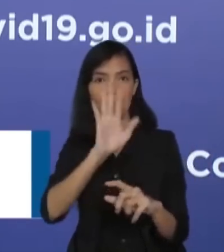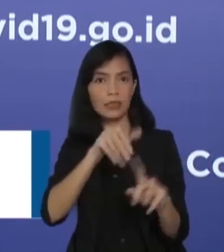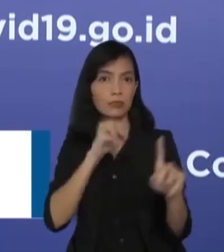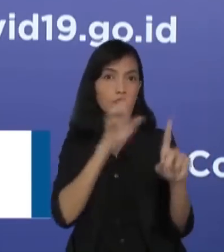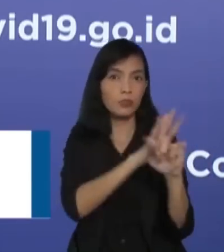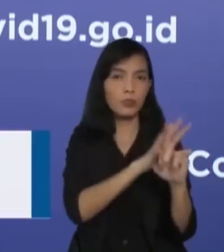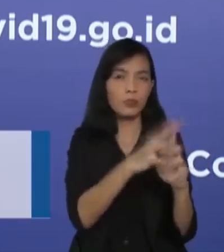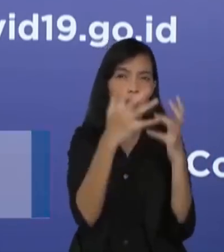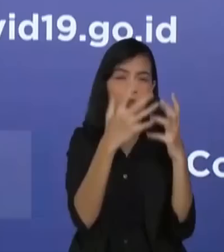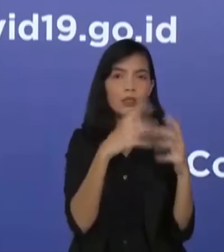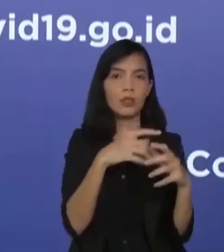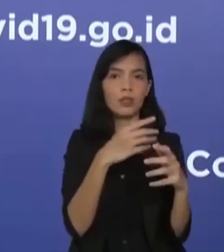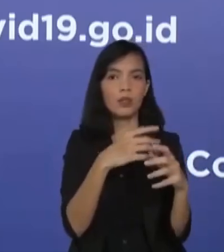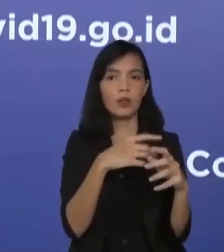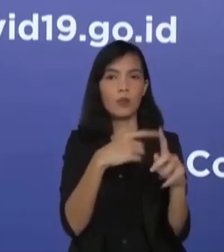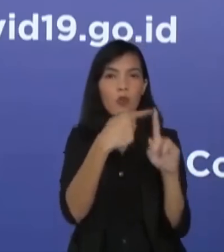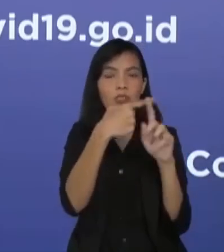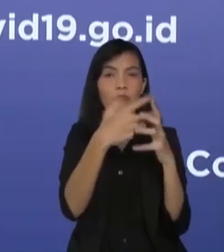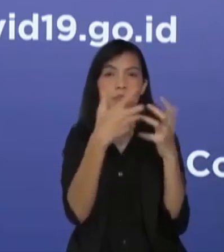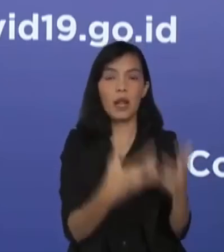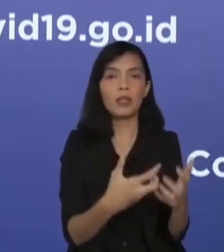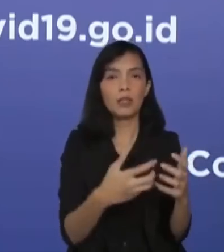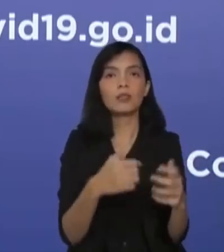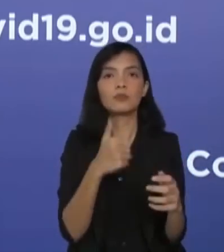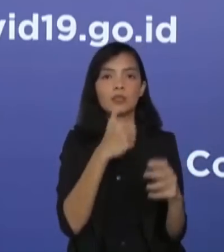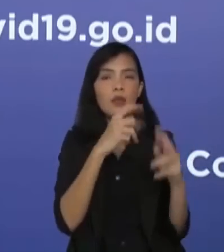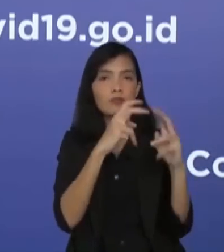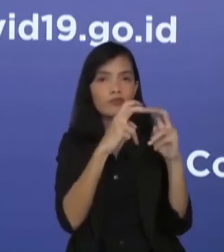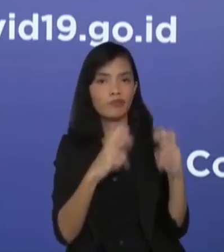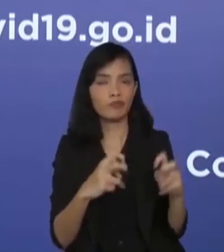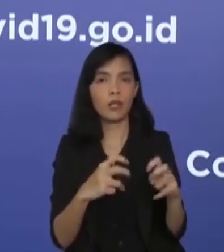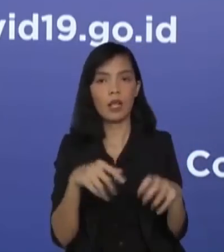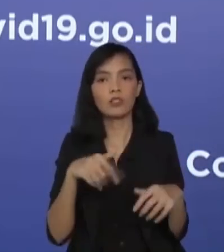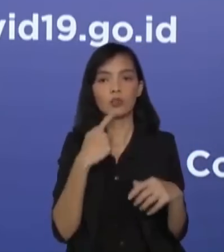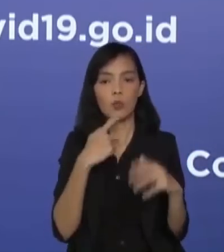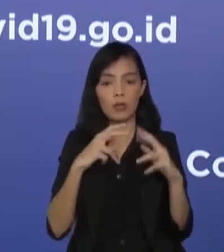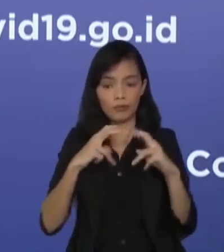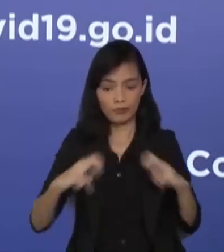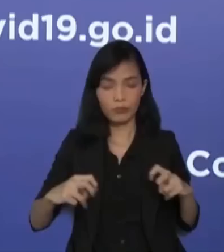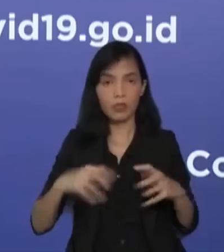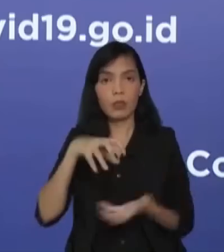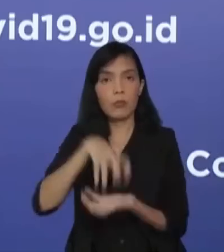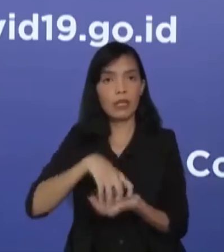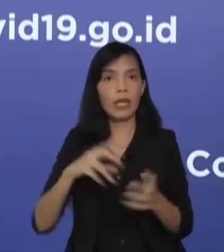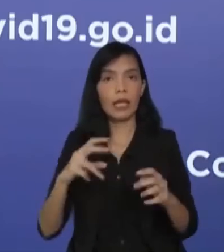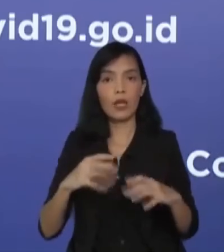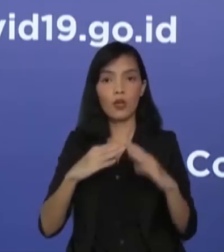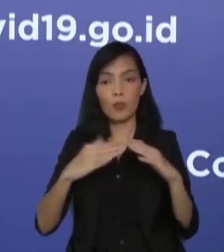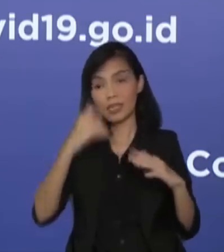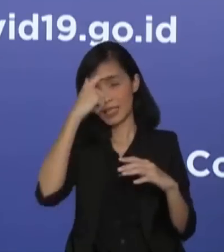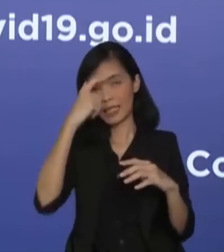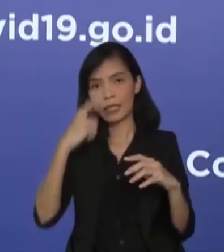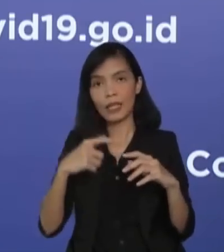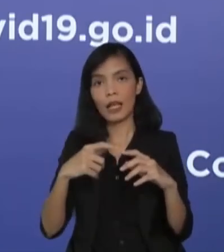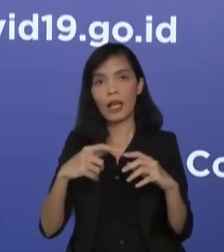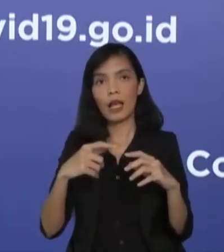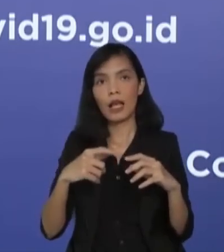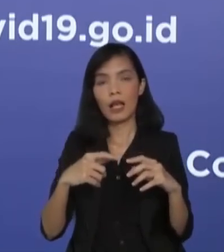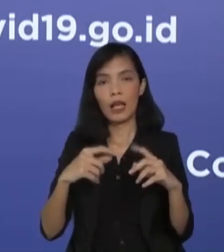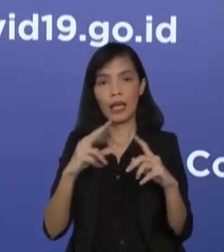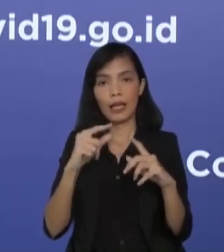berat. Dari penelitian yang sudah mulai dilakukan di RSPAD, sudah mulai ada hasil yang